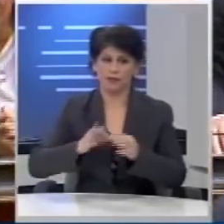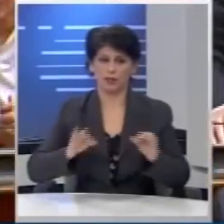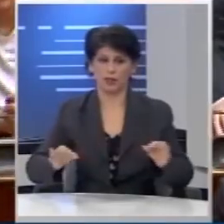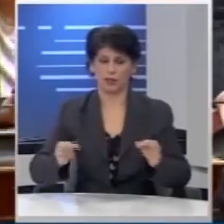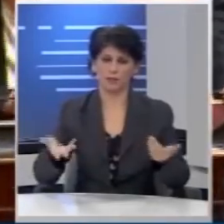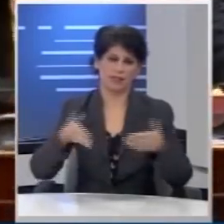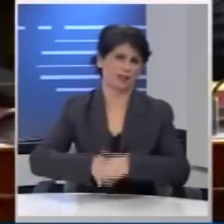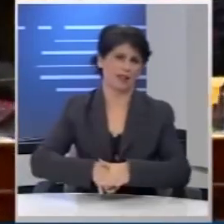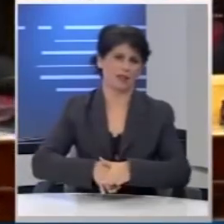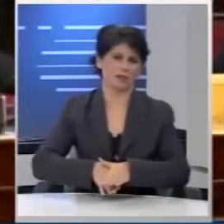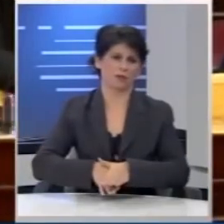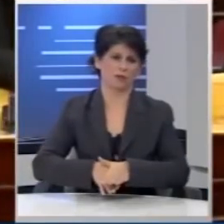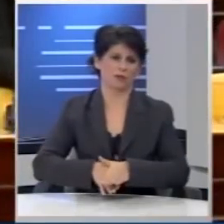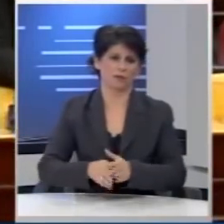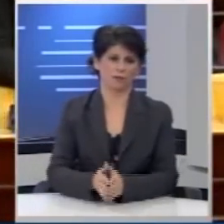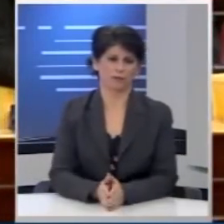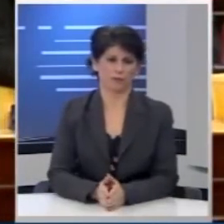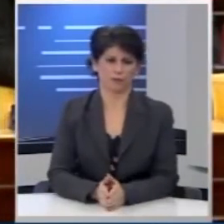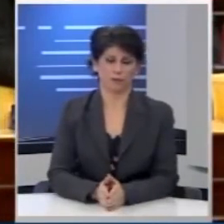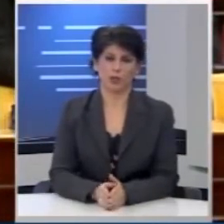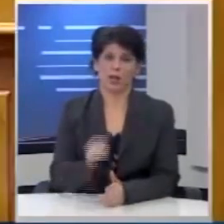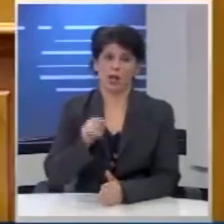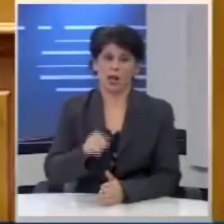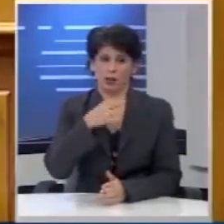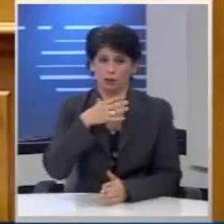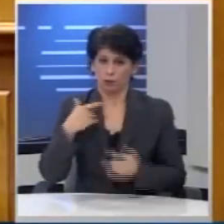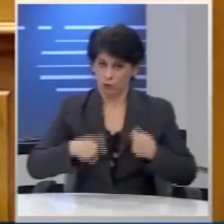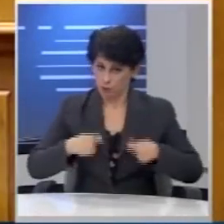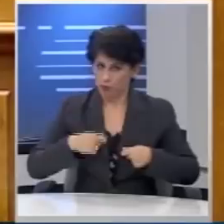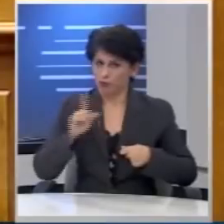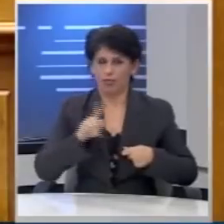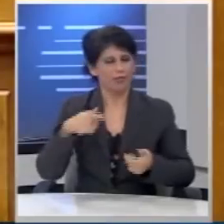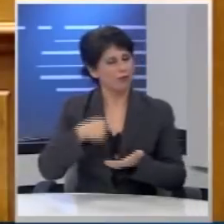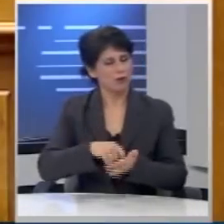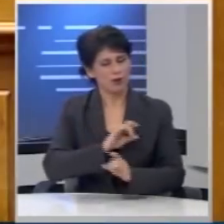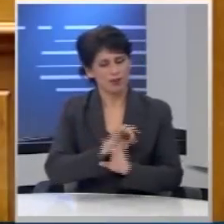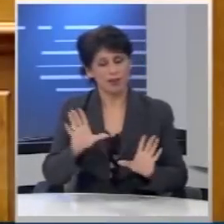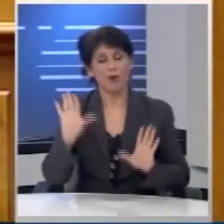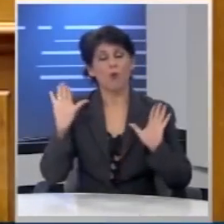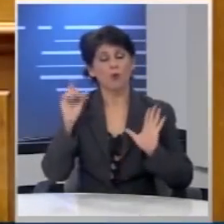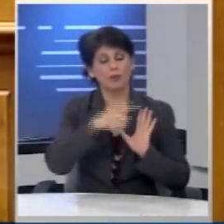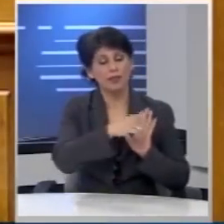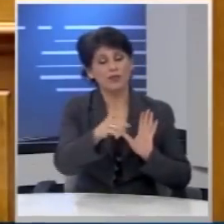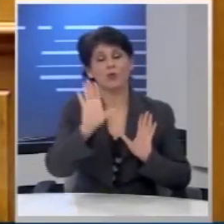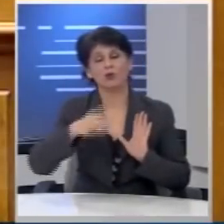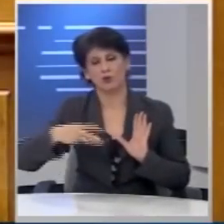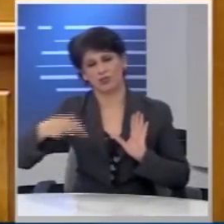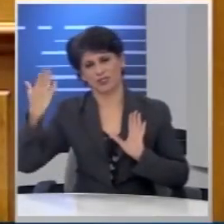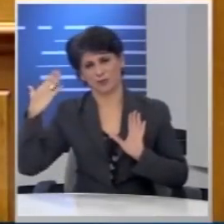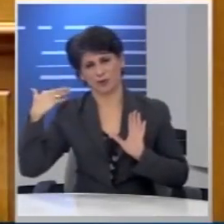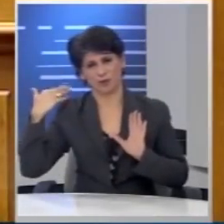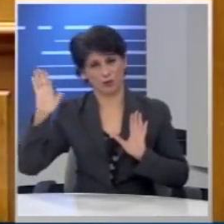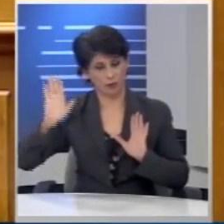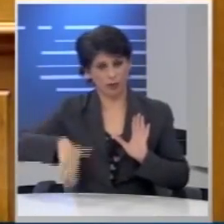ανάλυση συγκάλυψη. Και αυτό τον πλούτο δεν τον φορολογεί κανένας, ούτε εσείς ούτε ο ΣΥΡΙΖΑ πριν.